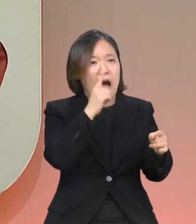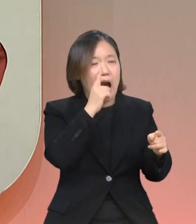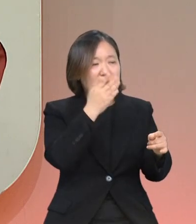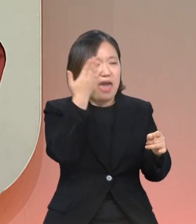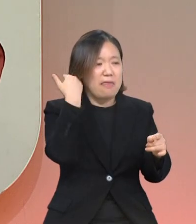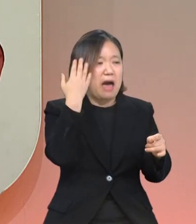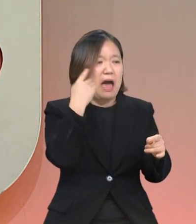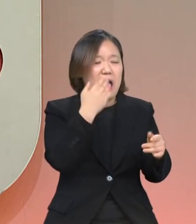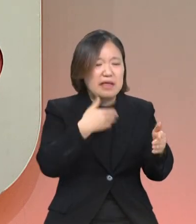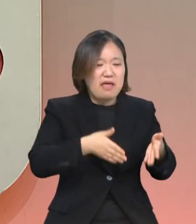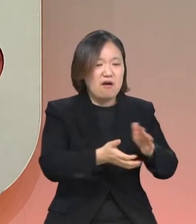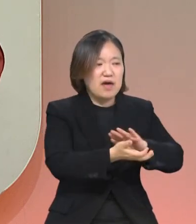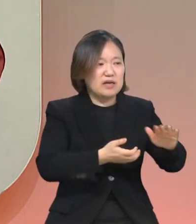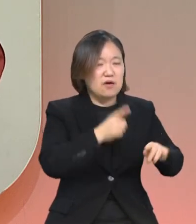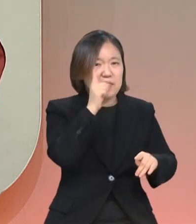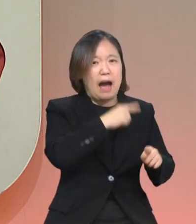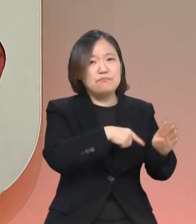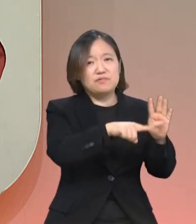그만큼